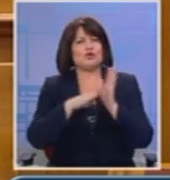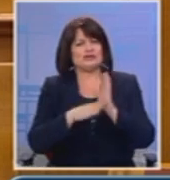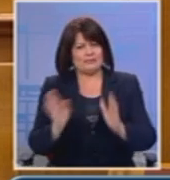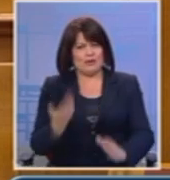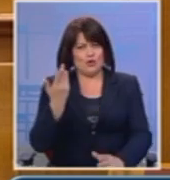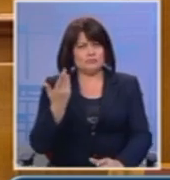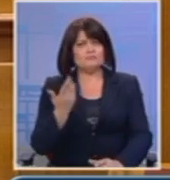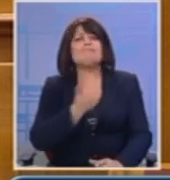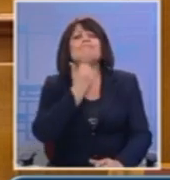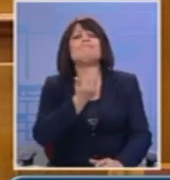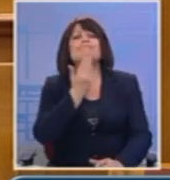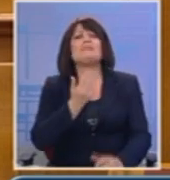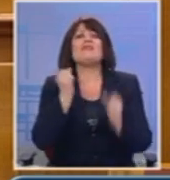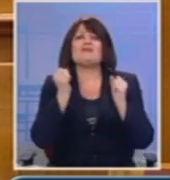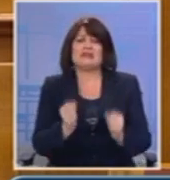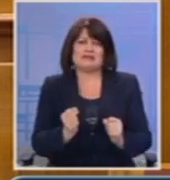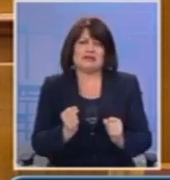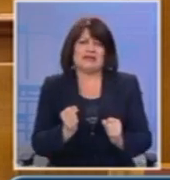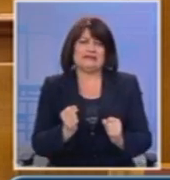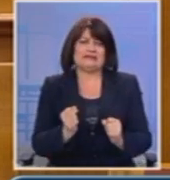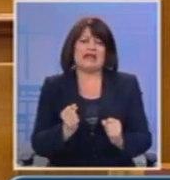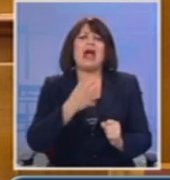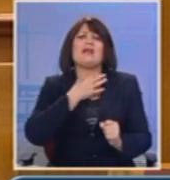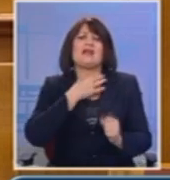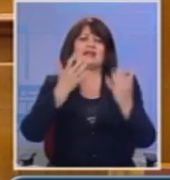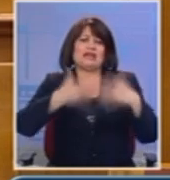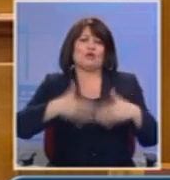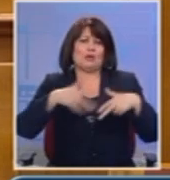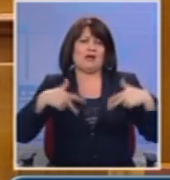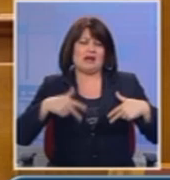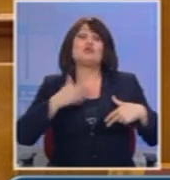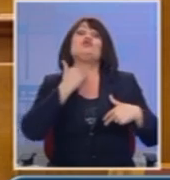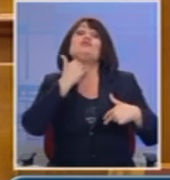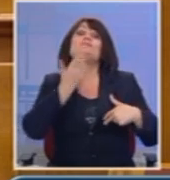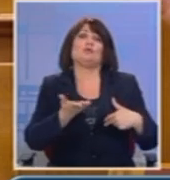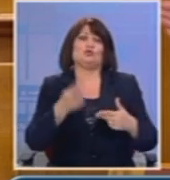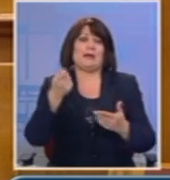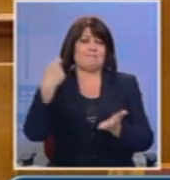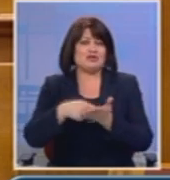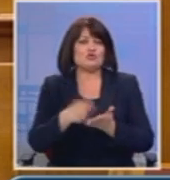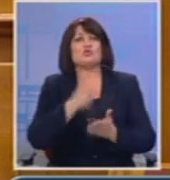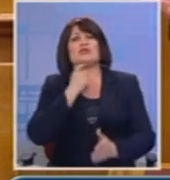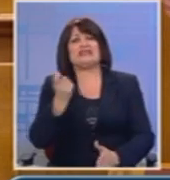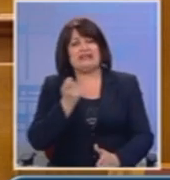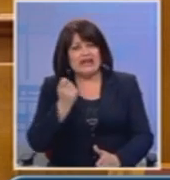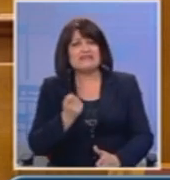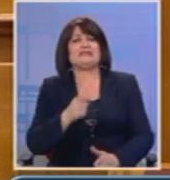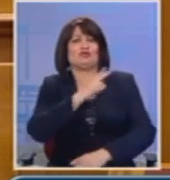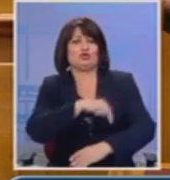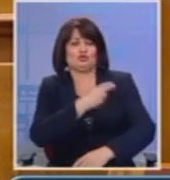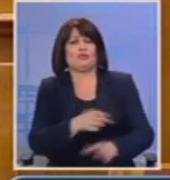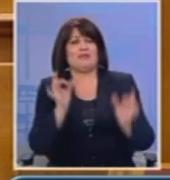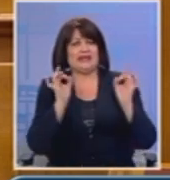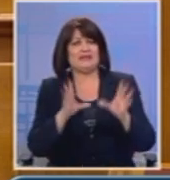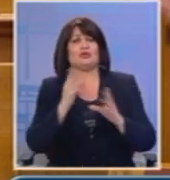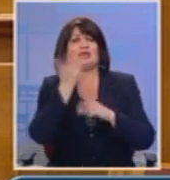μπορούσε να καλύψει στοιχειωδώς τις λειτουργικές ανάγκες του κράτους ούτε μισθούς ούτε συντάξεις ούτε νοσοκομεία